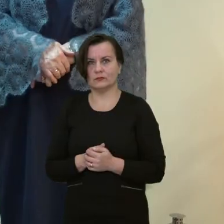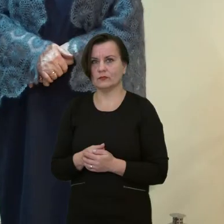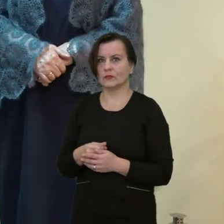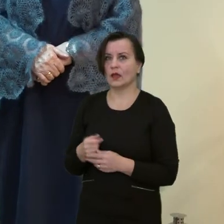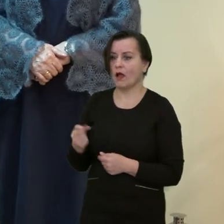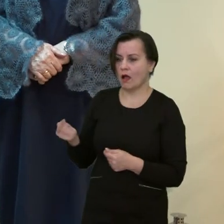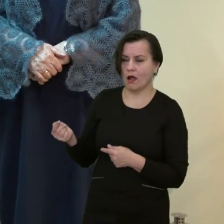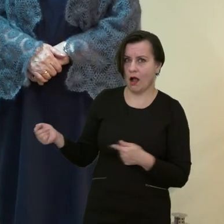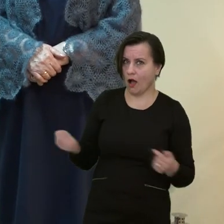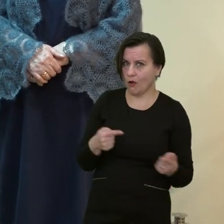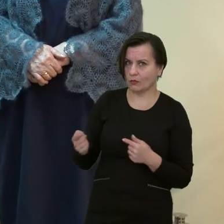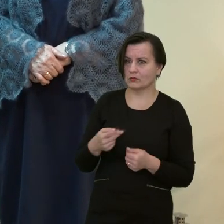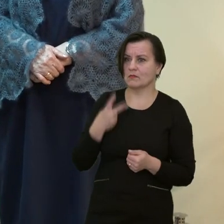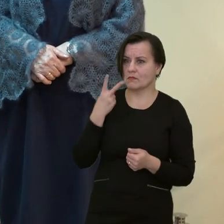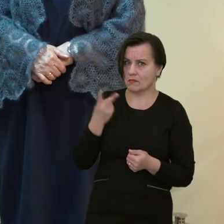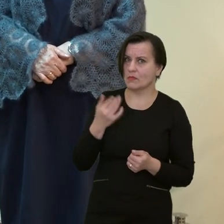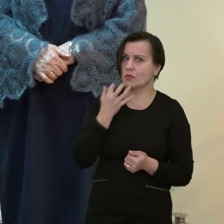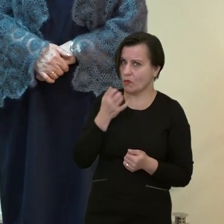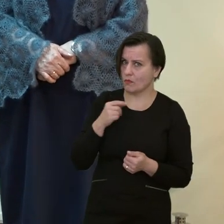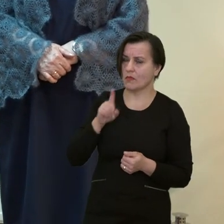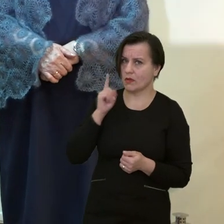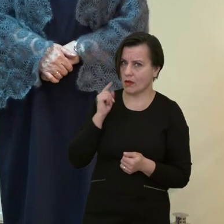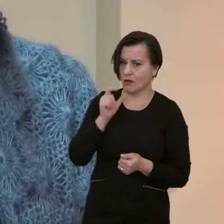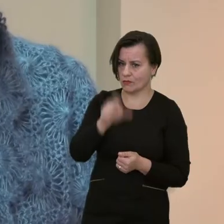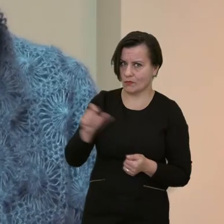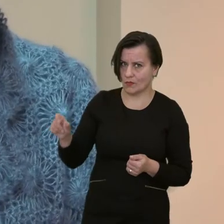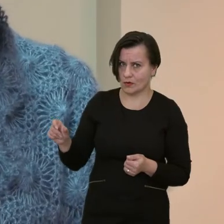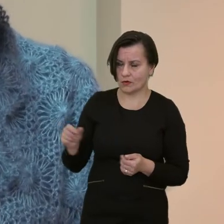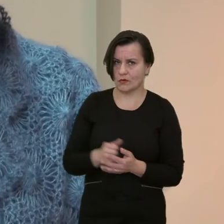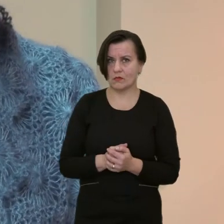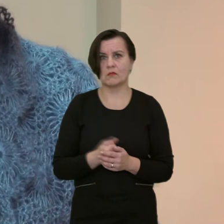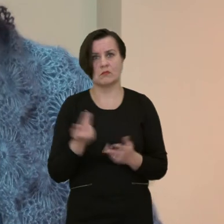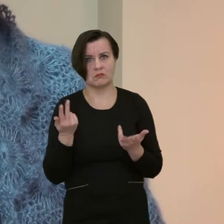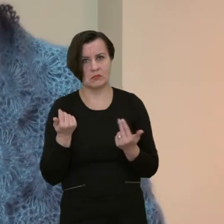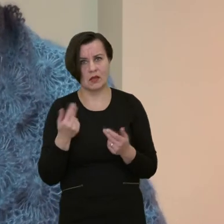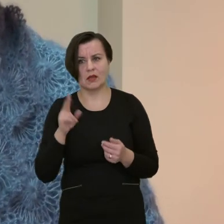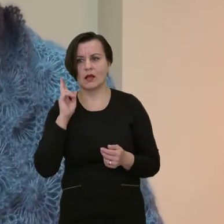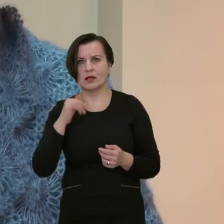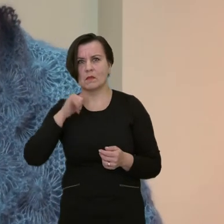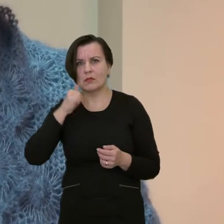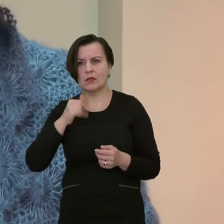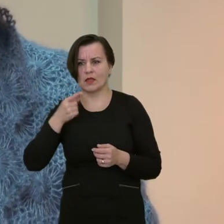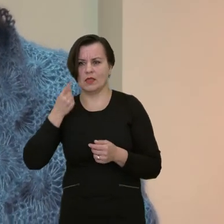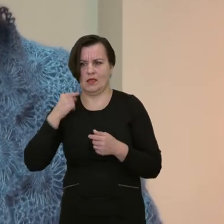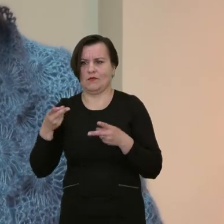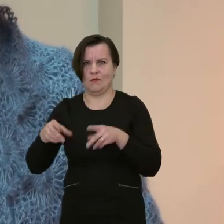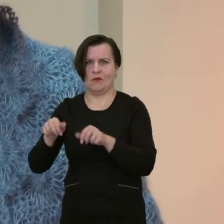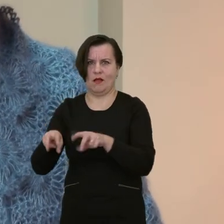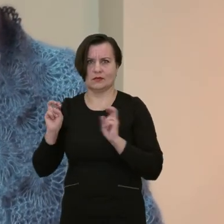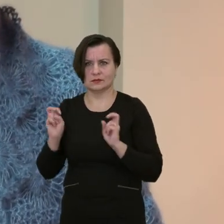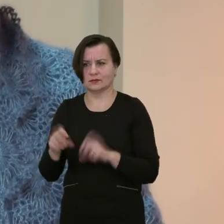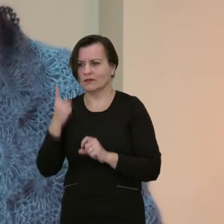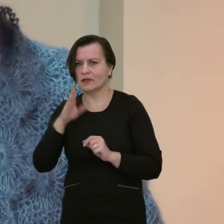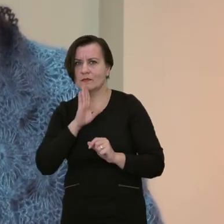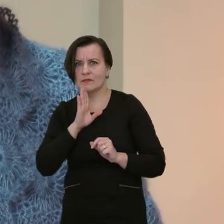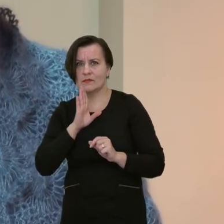dėlto pasirodo domina jaunimą. Kas, žinokit, pabando, tai gaunasi, kad jie nebenori išlipti iš tų staklių. Net